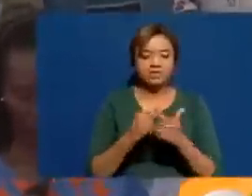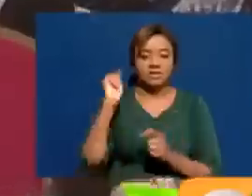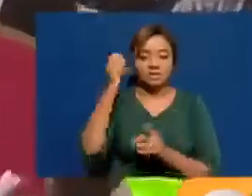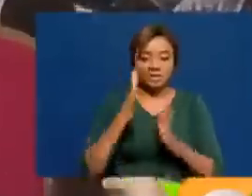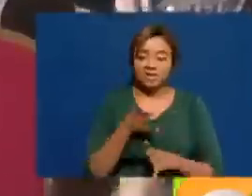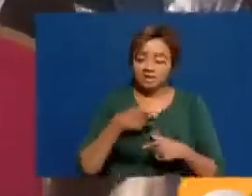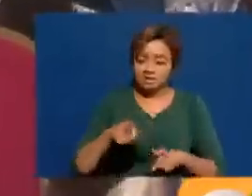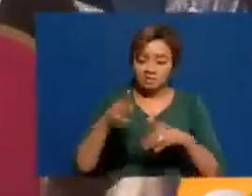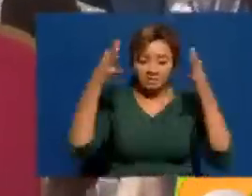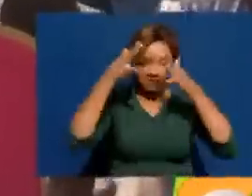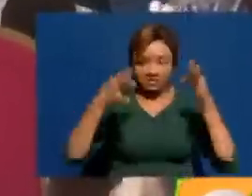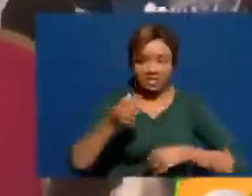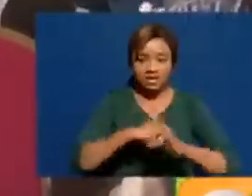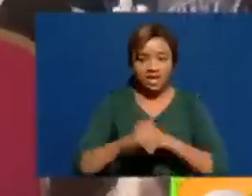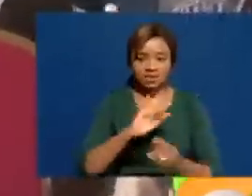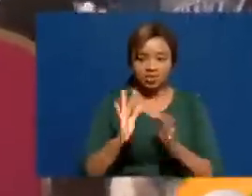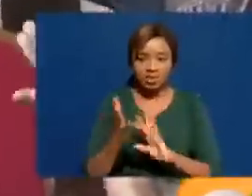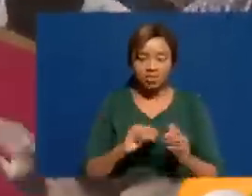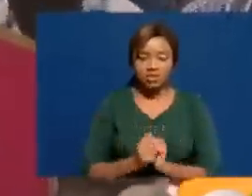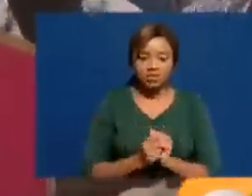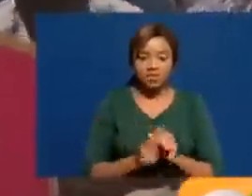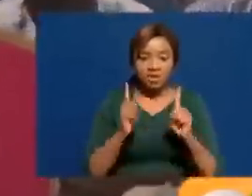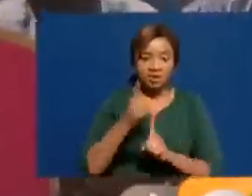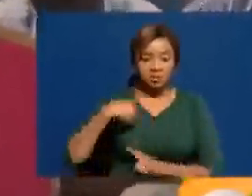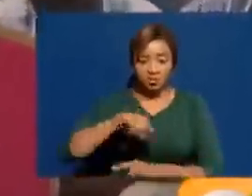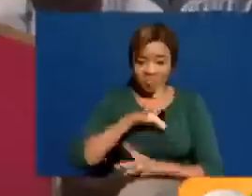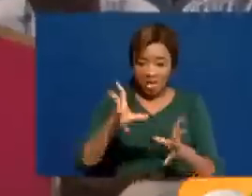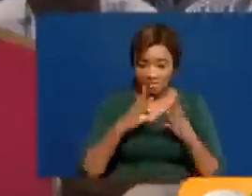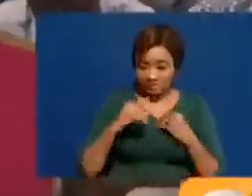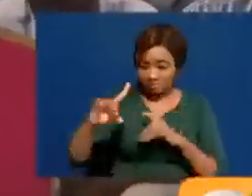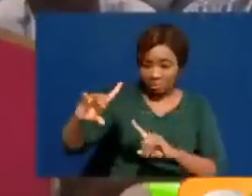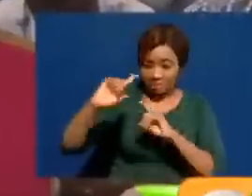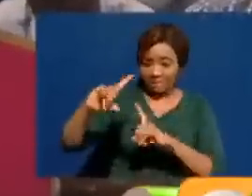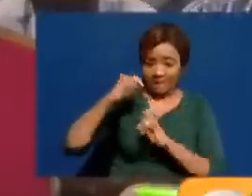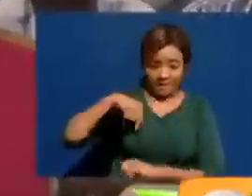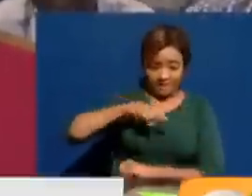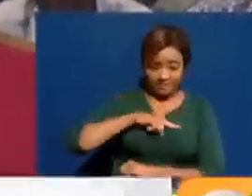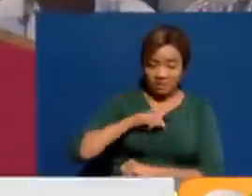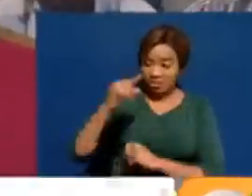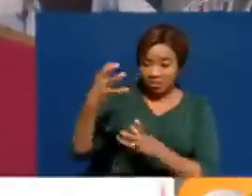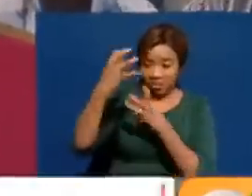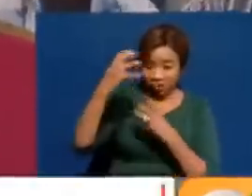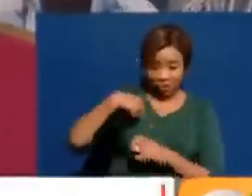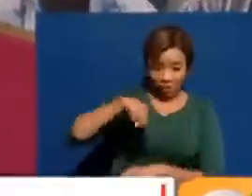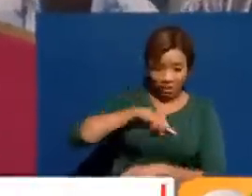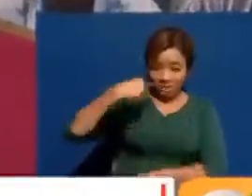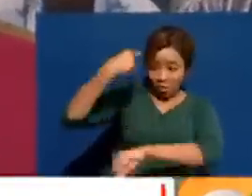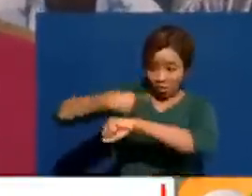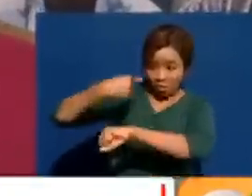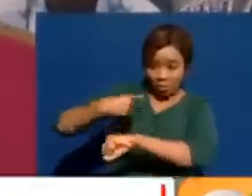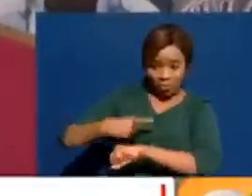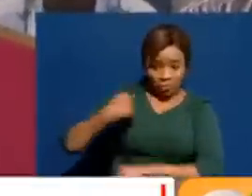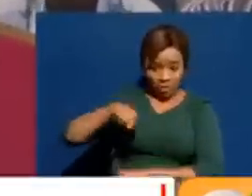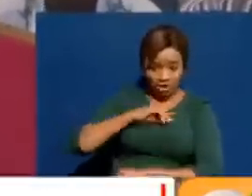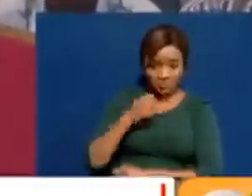wenyewe. Hatutakubali vitisho vyako William Ruto. Wewe unaendelea na